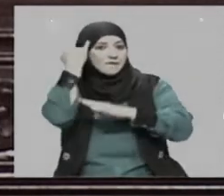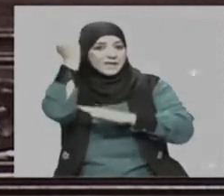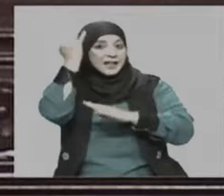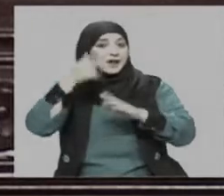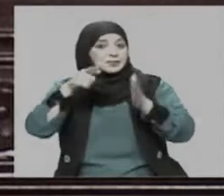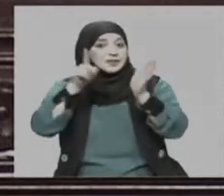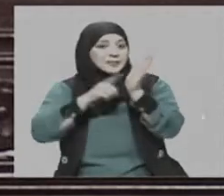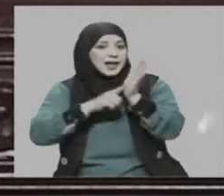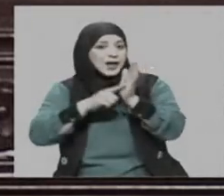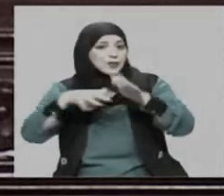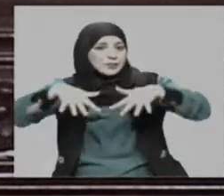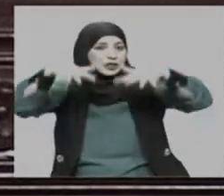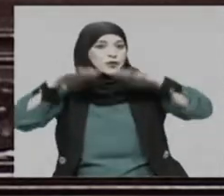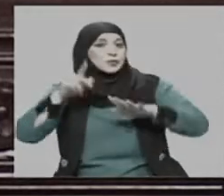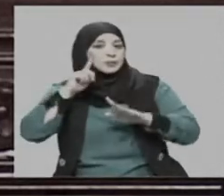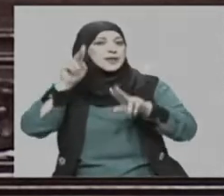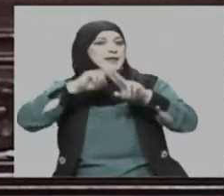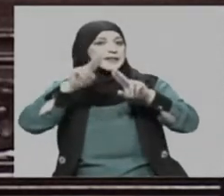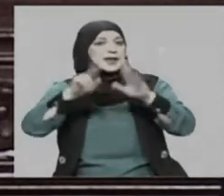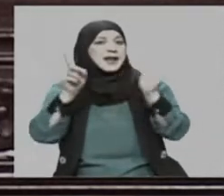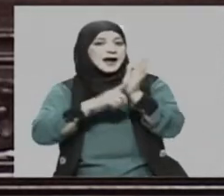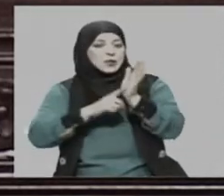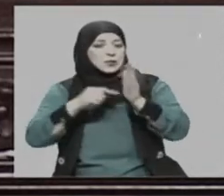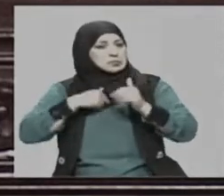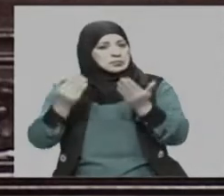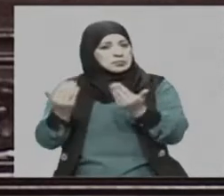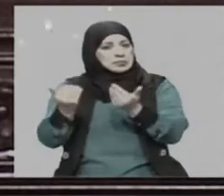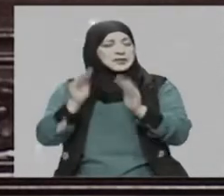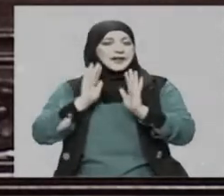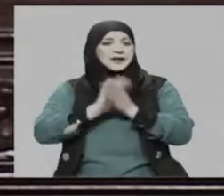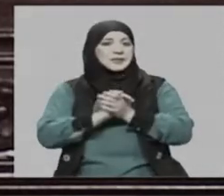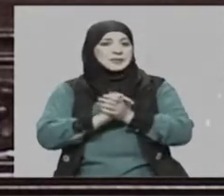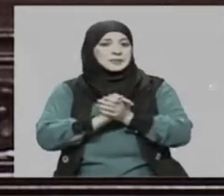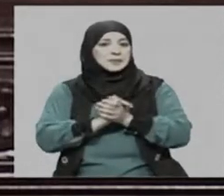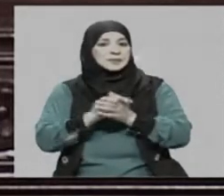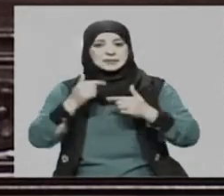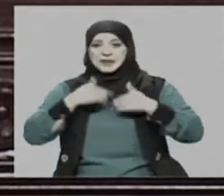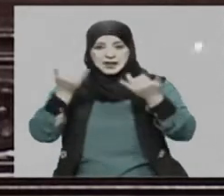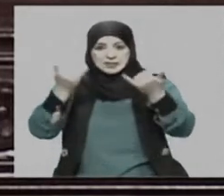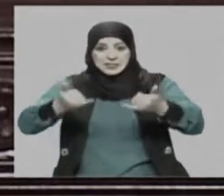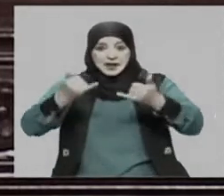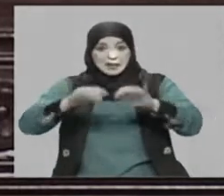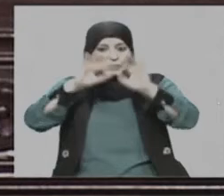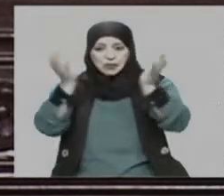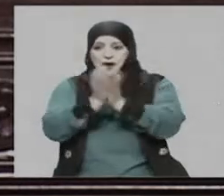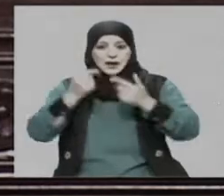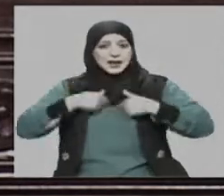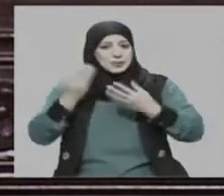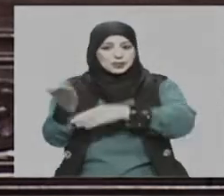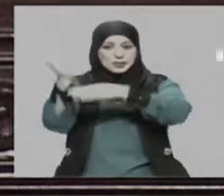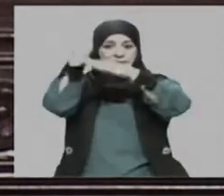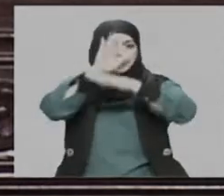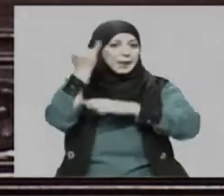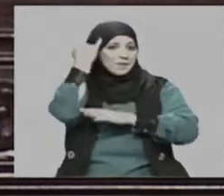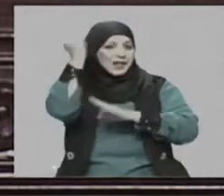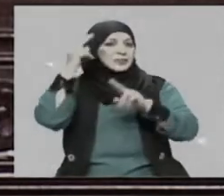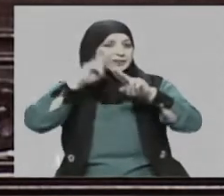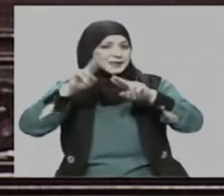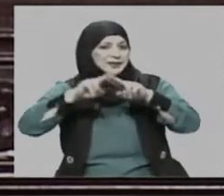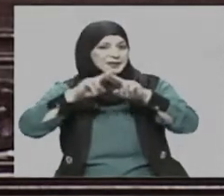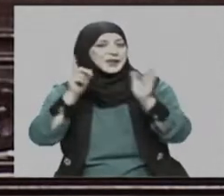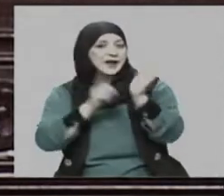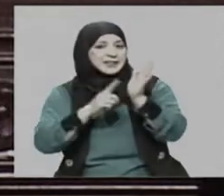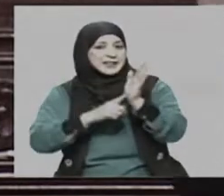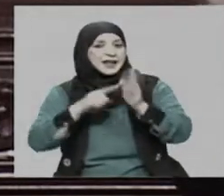هذا، ما ريتش به. أحنا على كل حال أنا مش أتقدم بمبادرة تشريعية، نهار الخميس